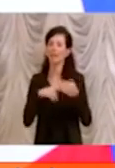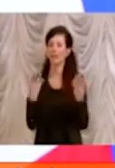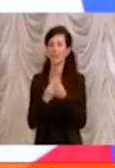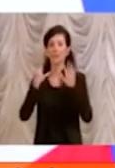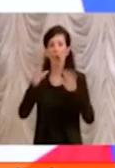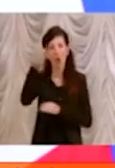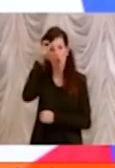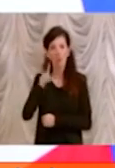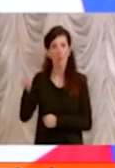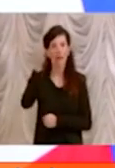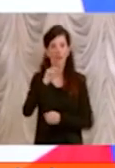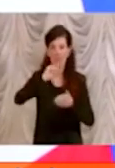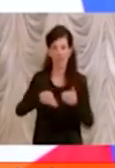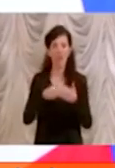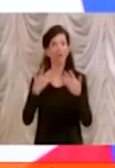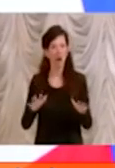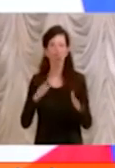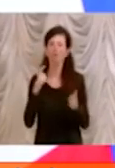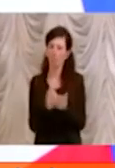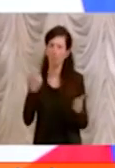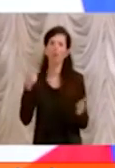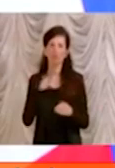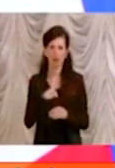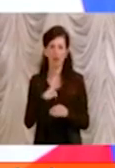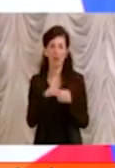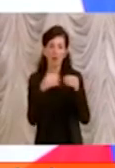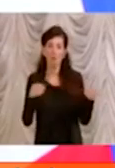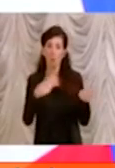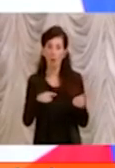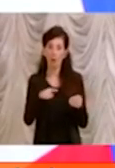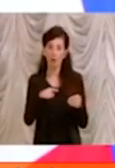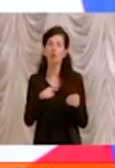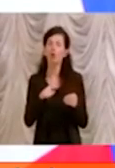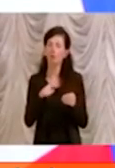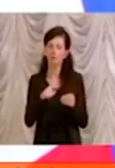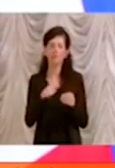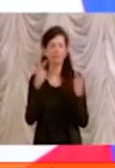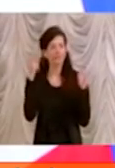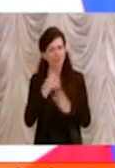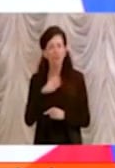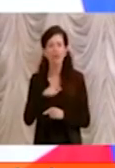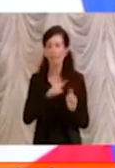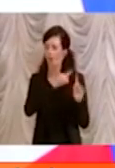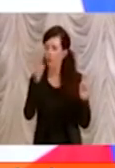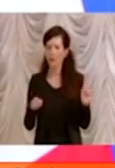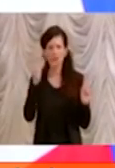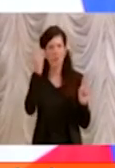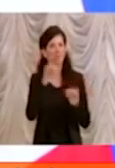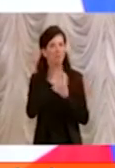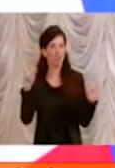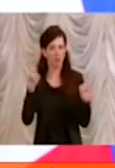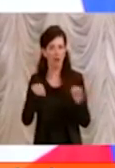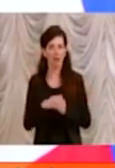è stata molto importante perché uno strumento del genere era assolutamente impensabile sino adesso. È un